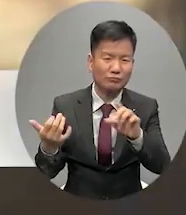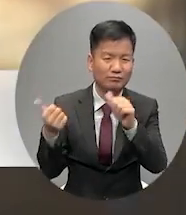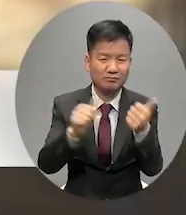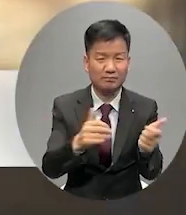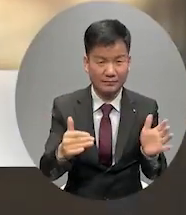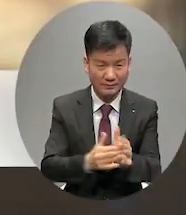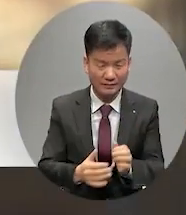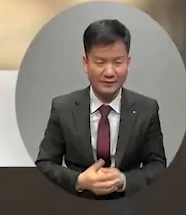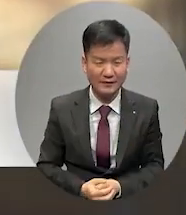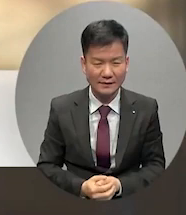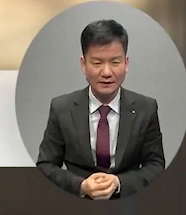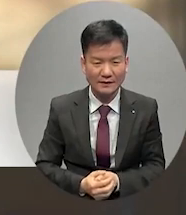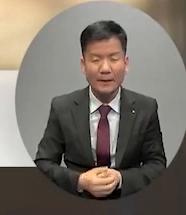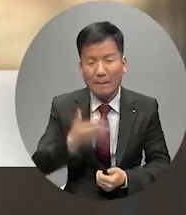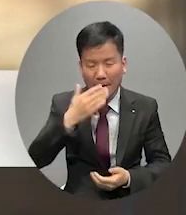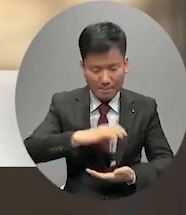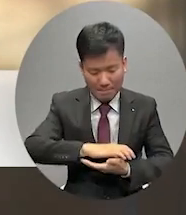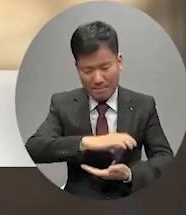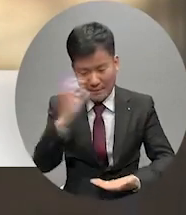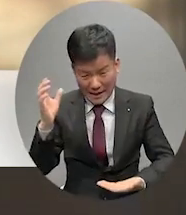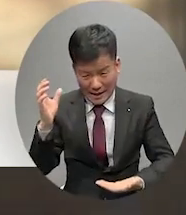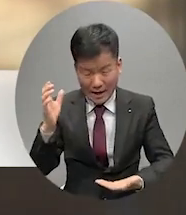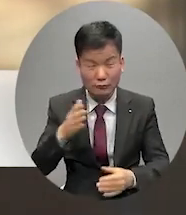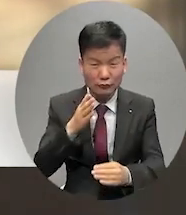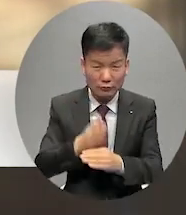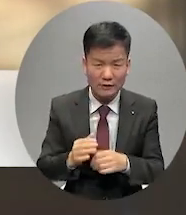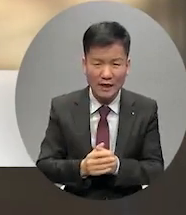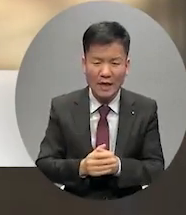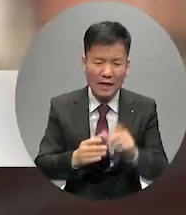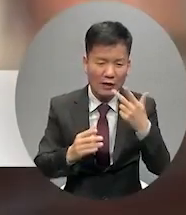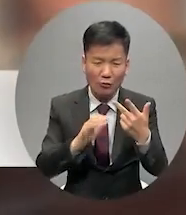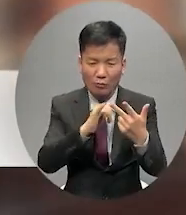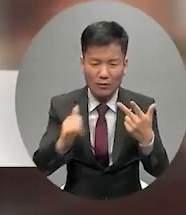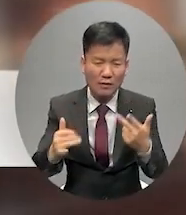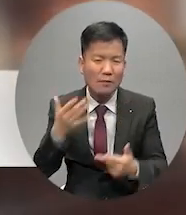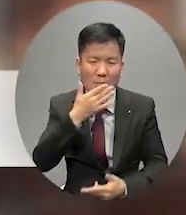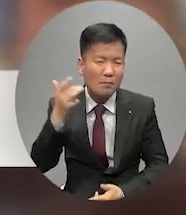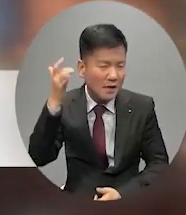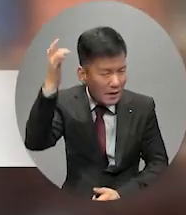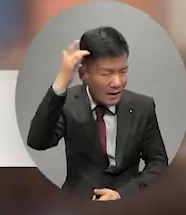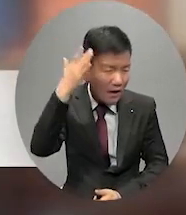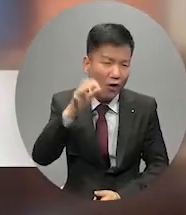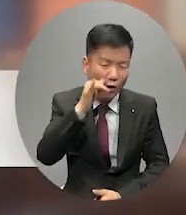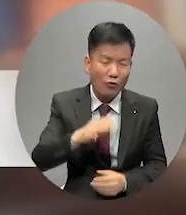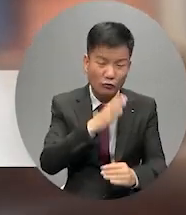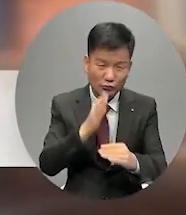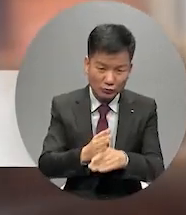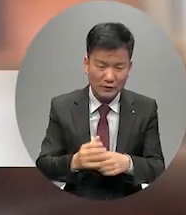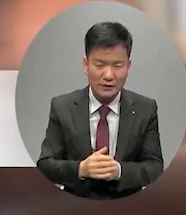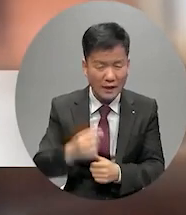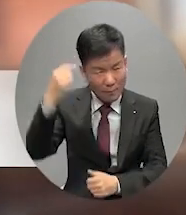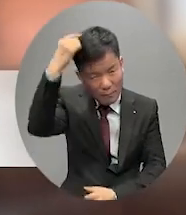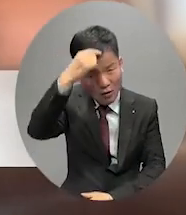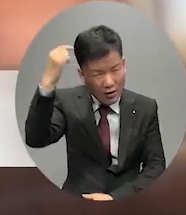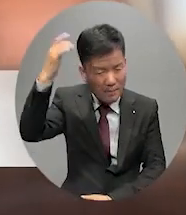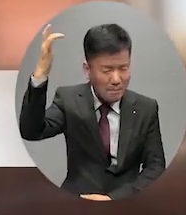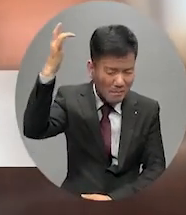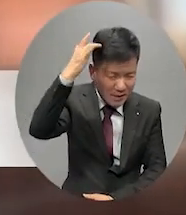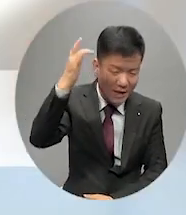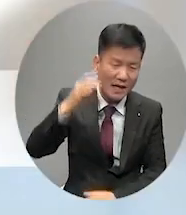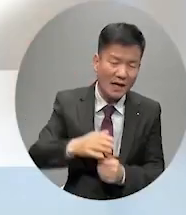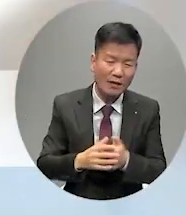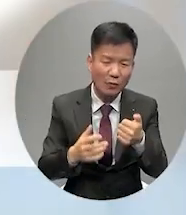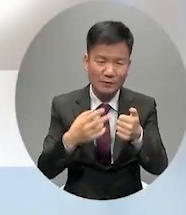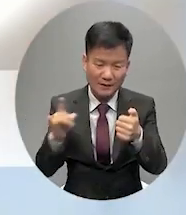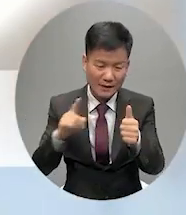숨졌습니다 도시락을 먹으려던 아홉명 가운데 일곱 명이 벌의 수였고이 가운데 머리에 벌을 수인